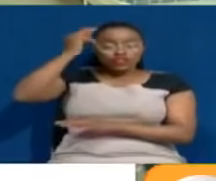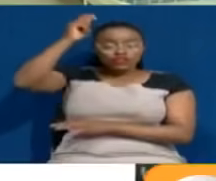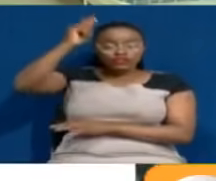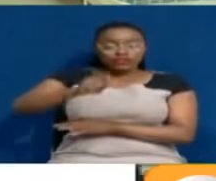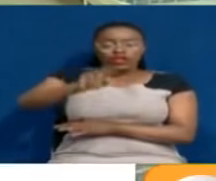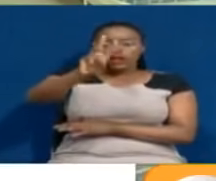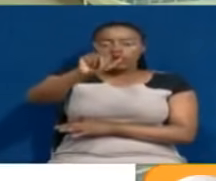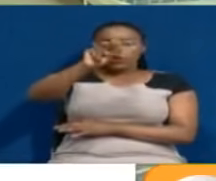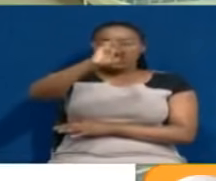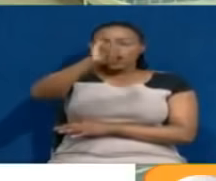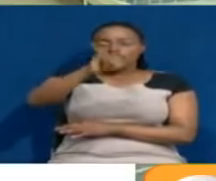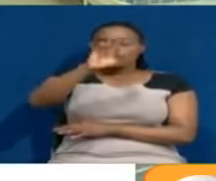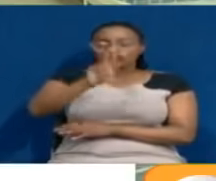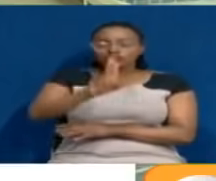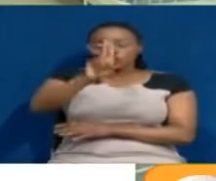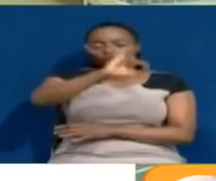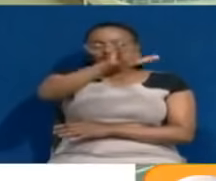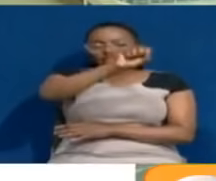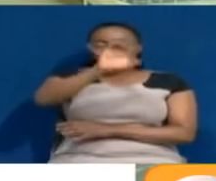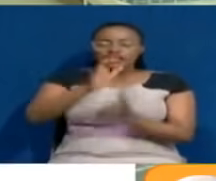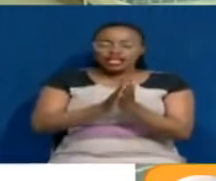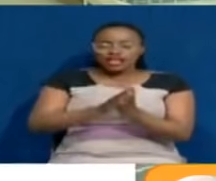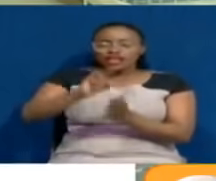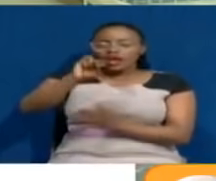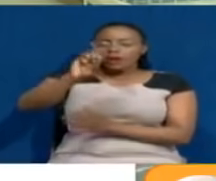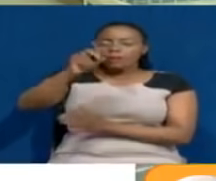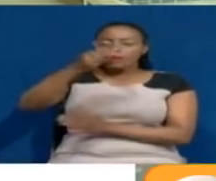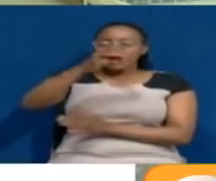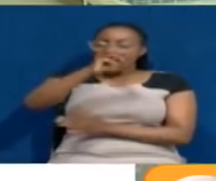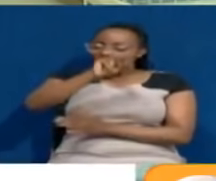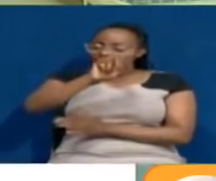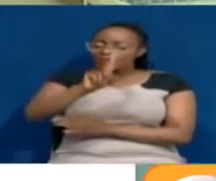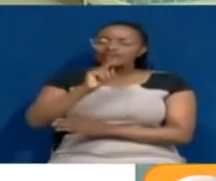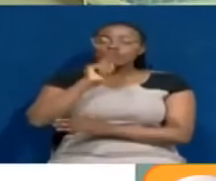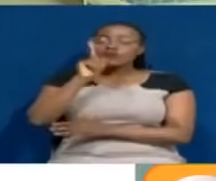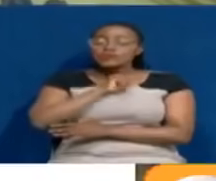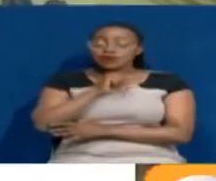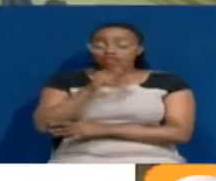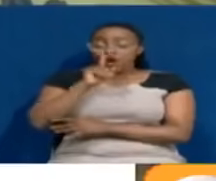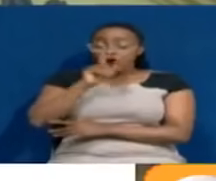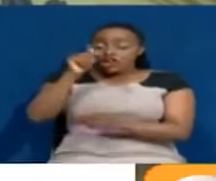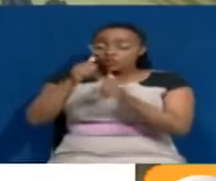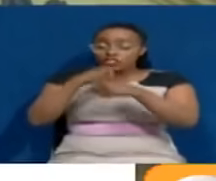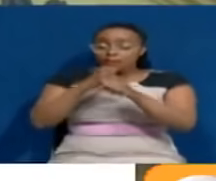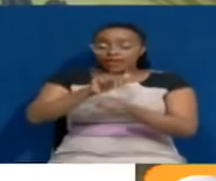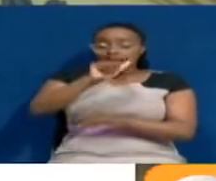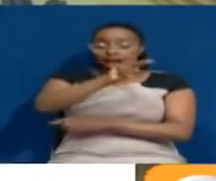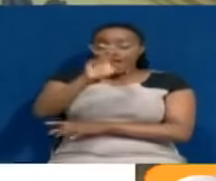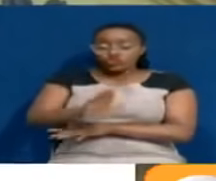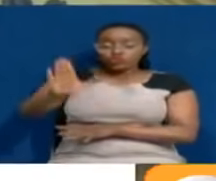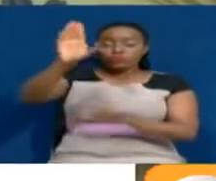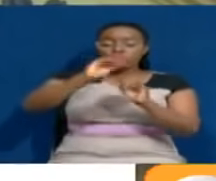rufaa Wanjiru Karanja, Jesse Lesit na Jamila Mohamed wakiamuru kwamba amri inayozuia kuapishwa kwa Anne